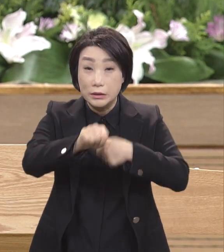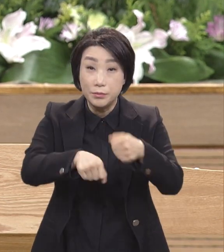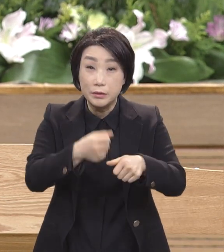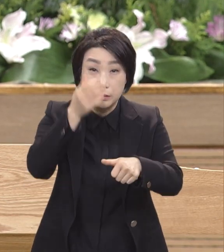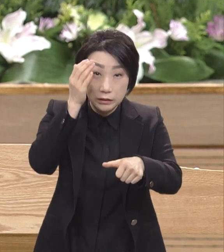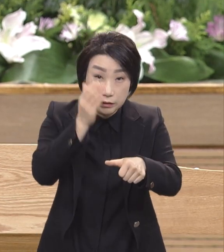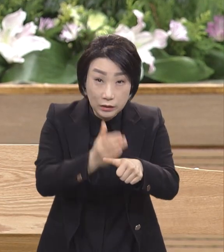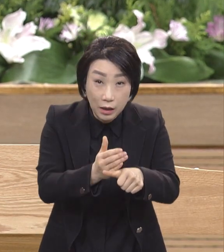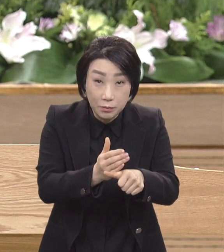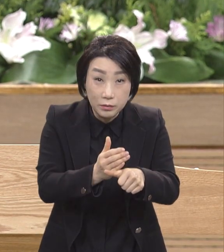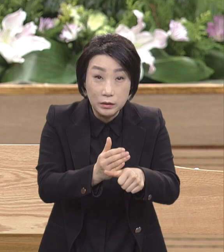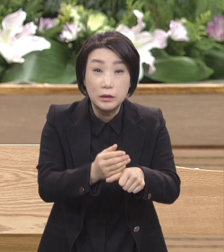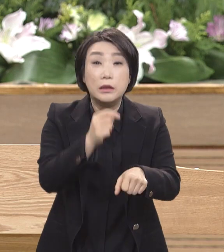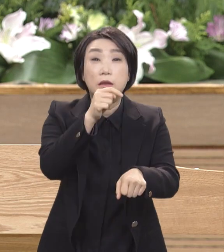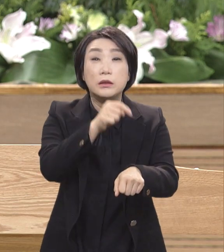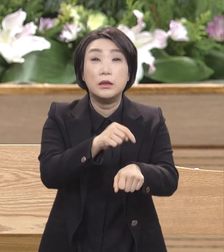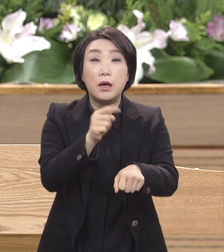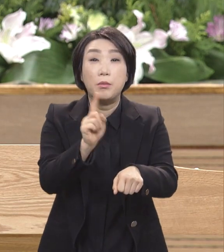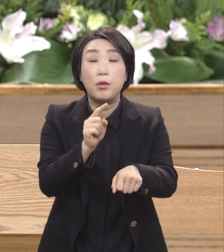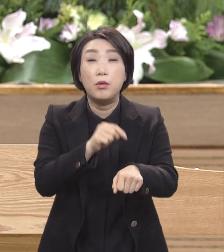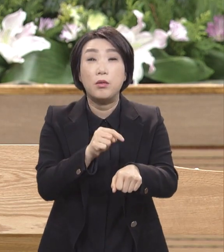짐승 잡는 시간이